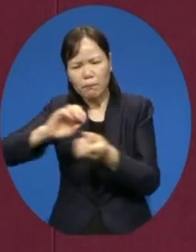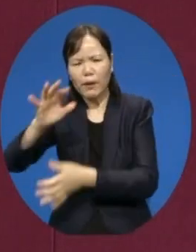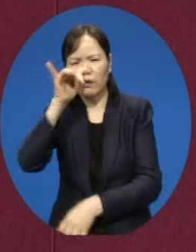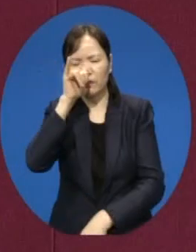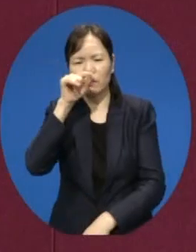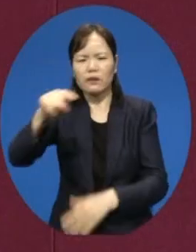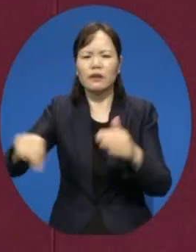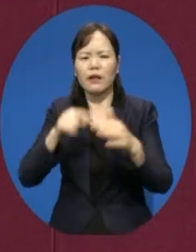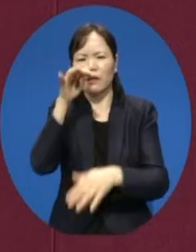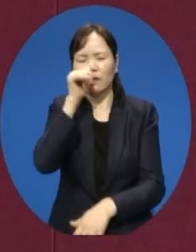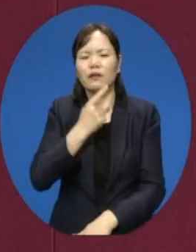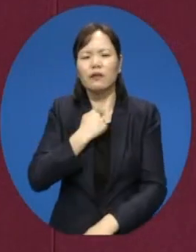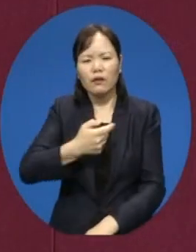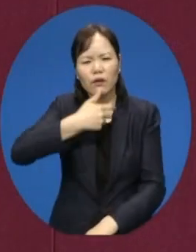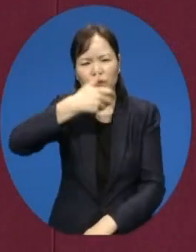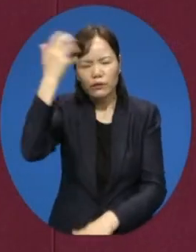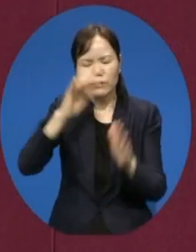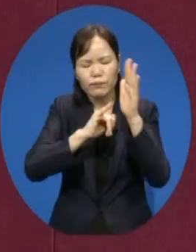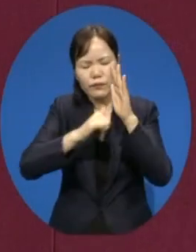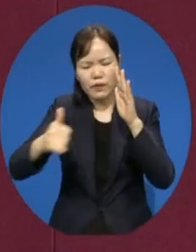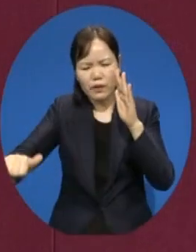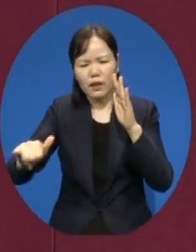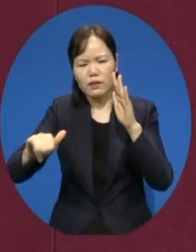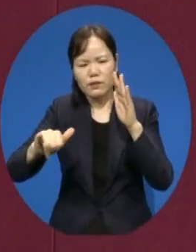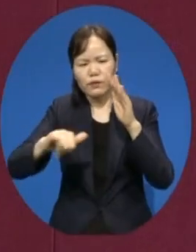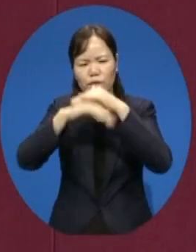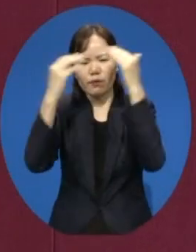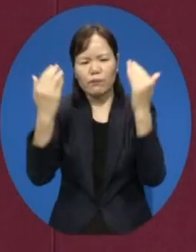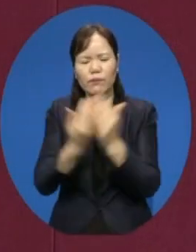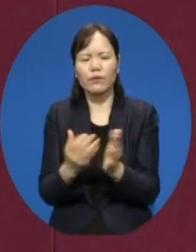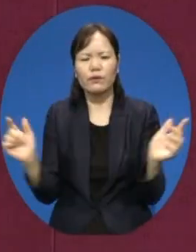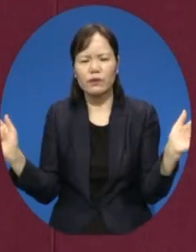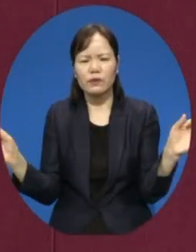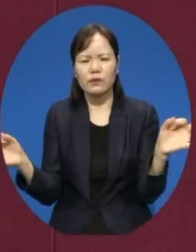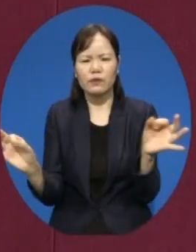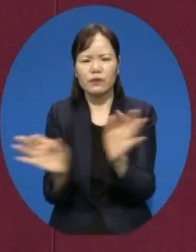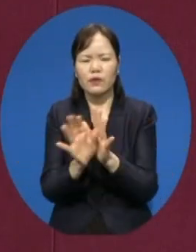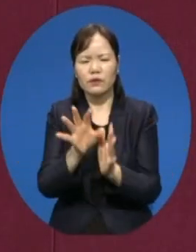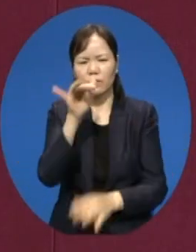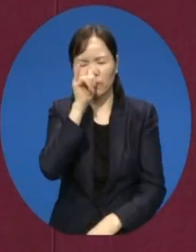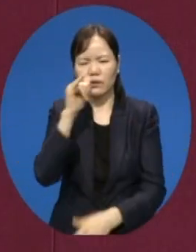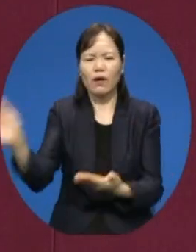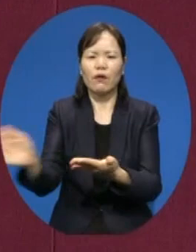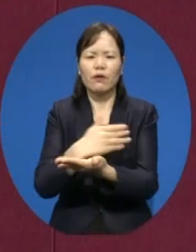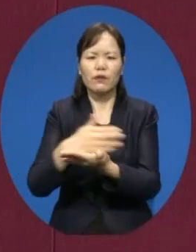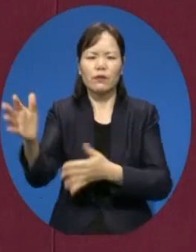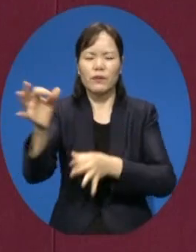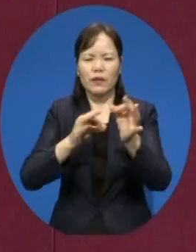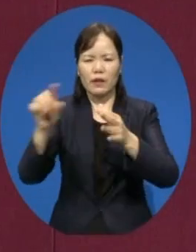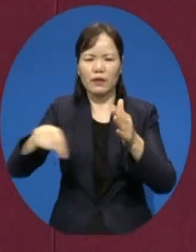그리고 가족 인생이 물거품이 되었습니다. 텅 빈 가게마다